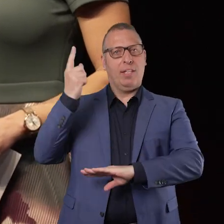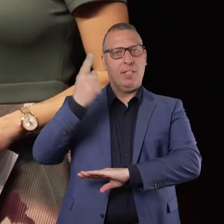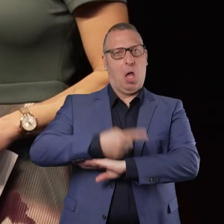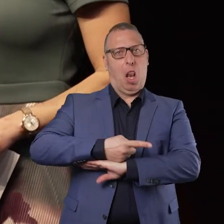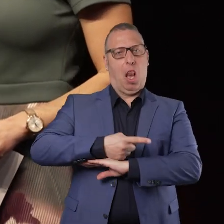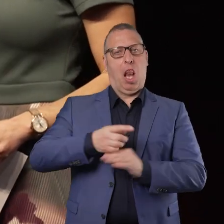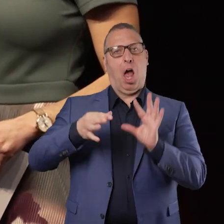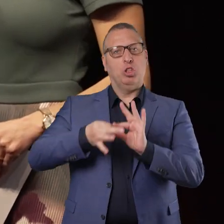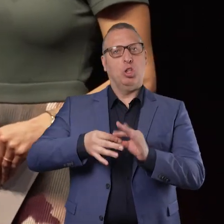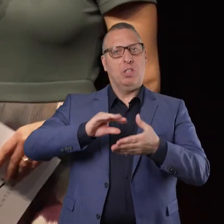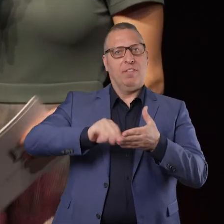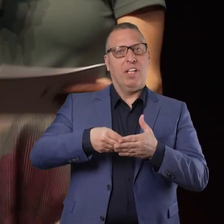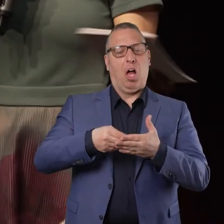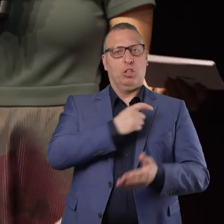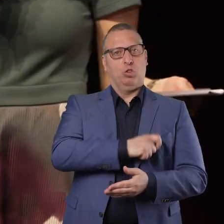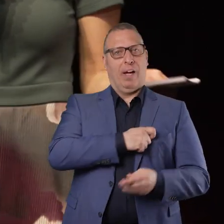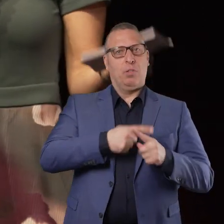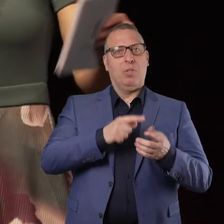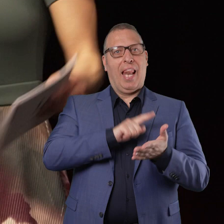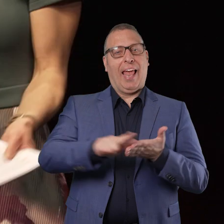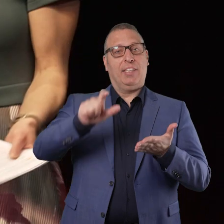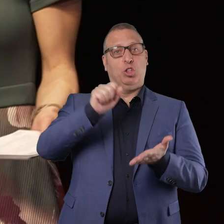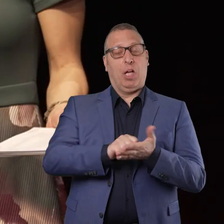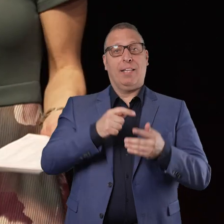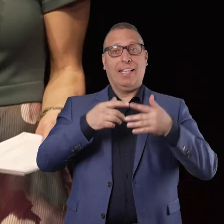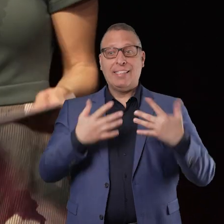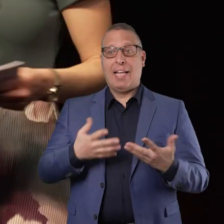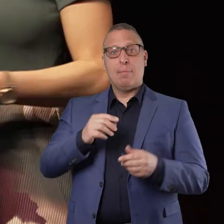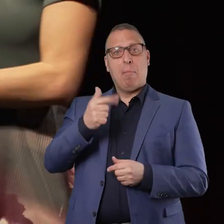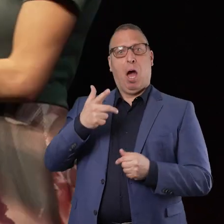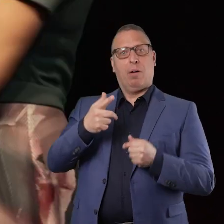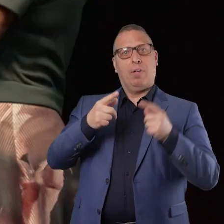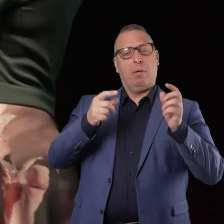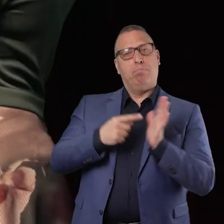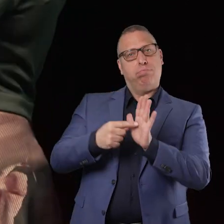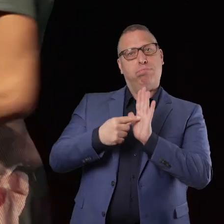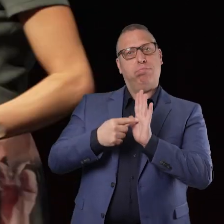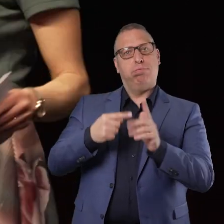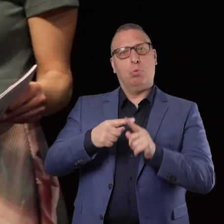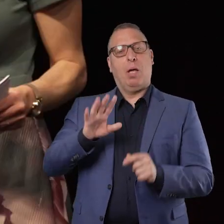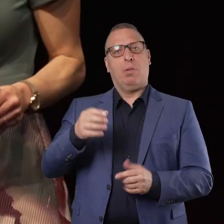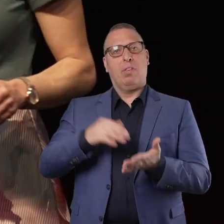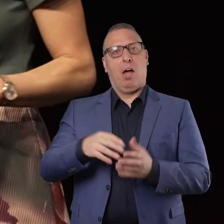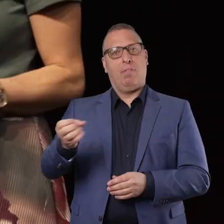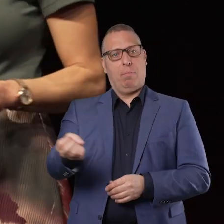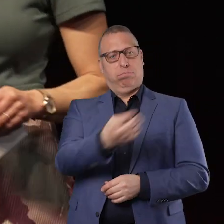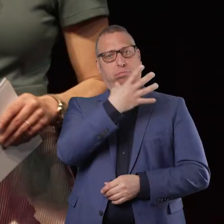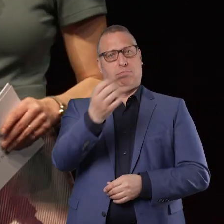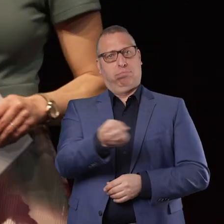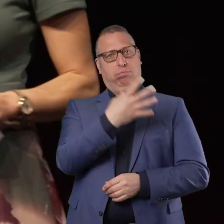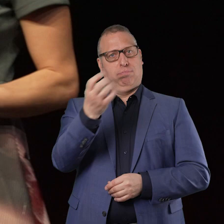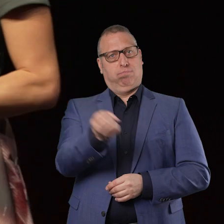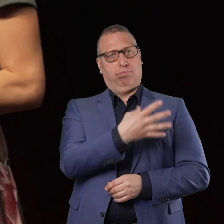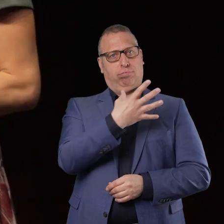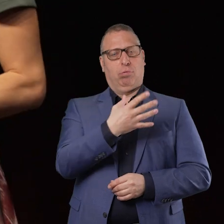zwischen der Schweiz und Liechtenstein. Wir würden Ihnen jetzt ein paar Highlights vorstellen und Details dazu sehen Sie hinten auf der Videowall